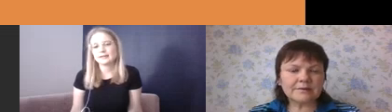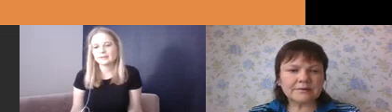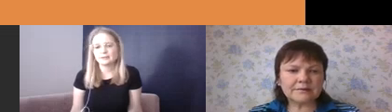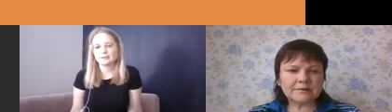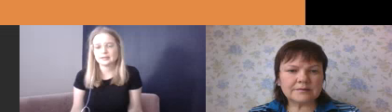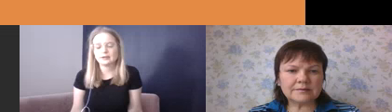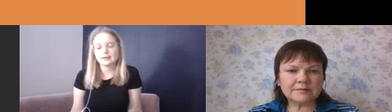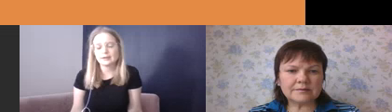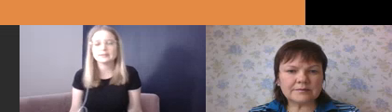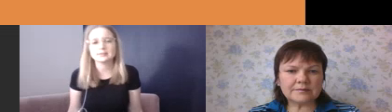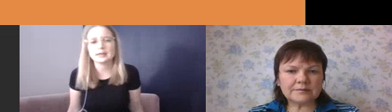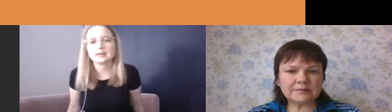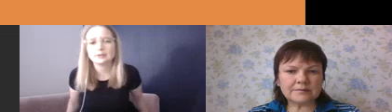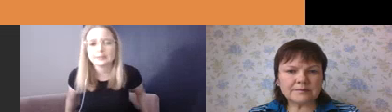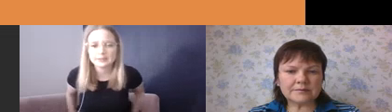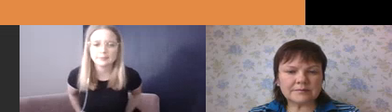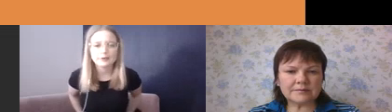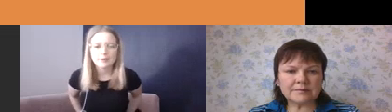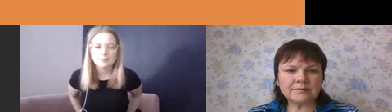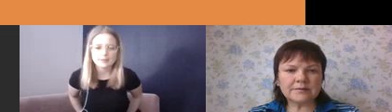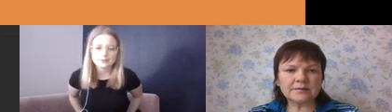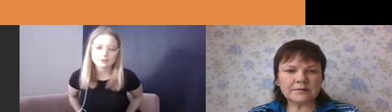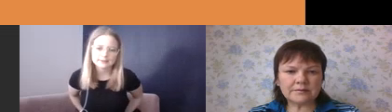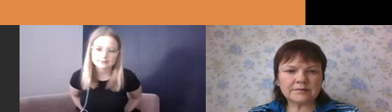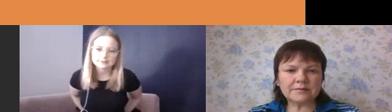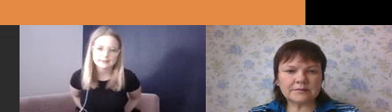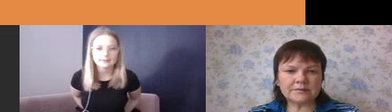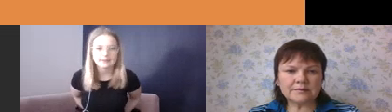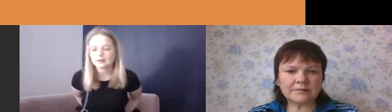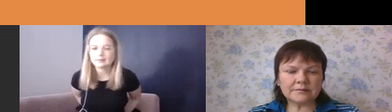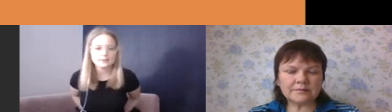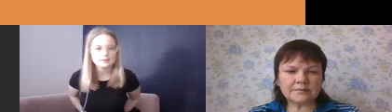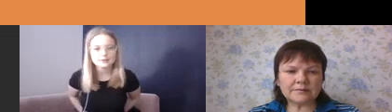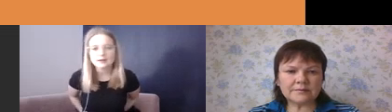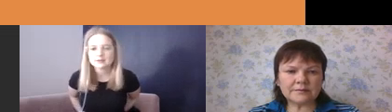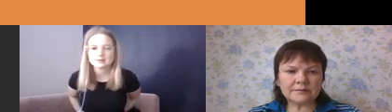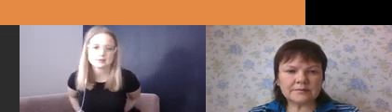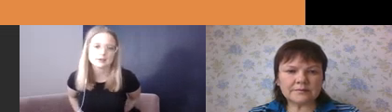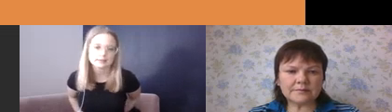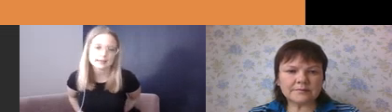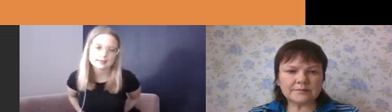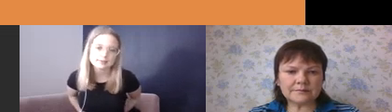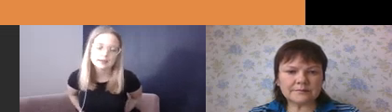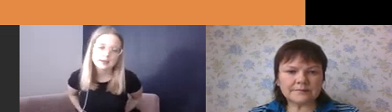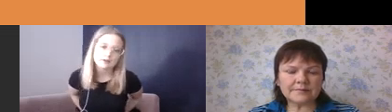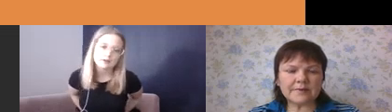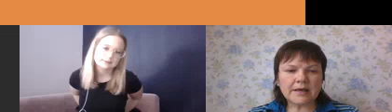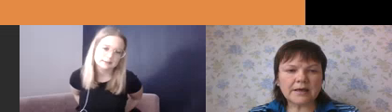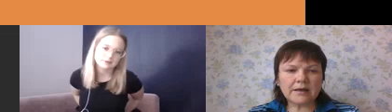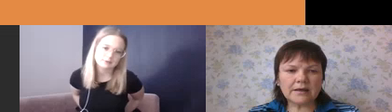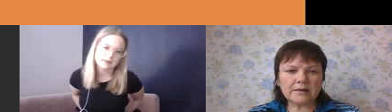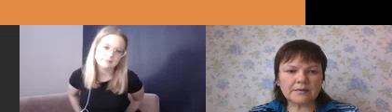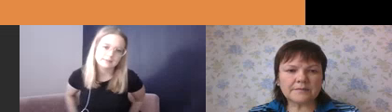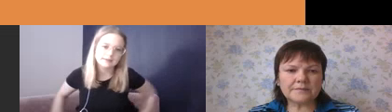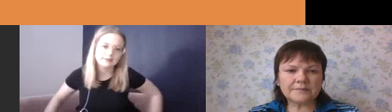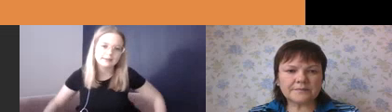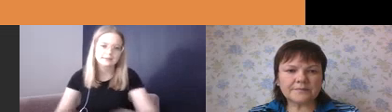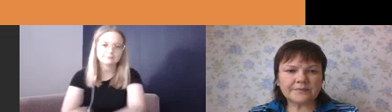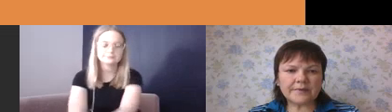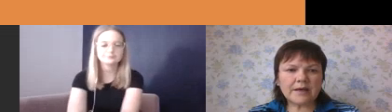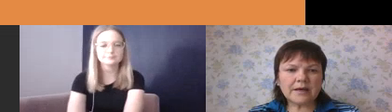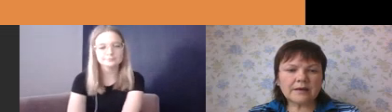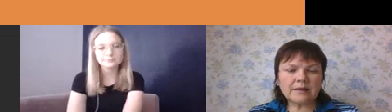seda arhiivis on kindlasti palju episoode, et jällegi panna märk sõna ja siis saada, et vaadata, kas tuleb